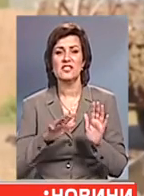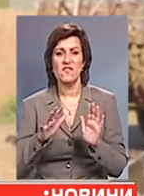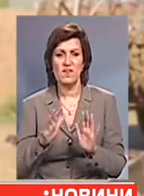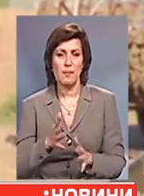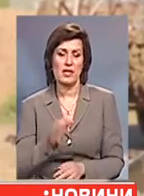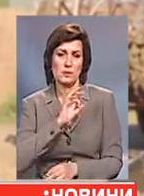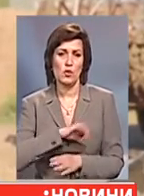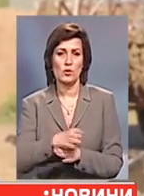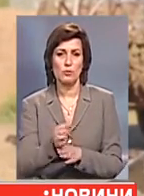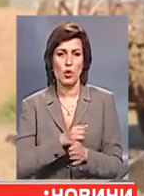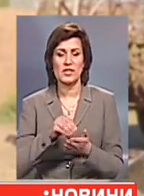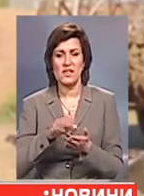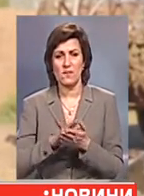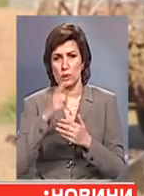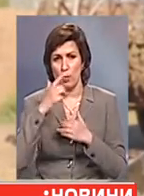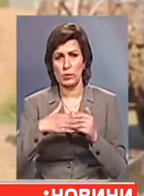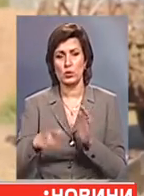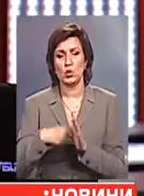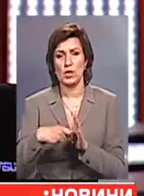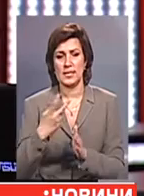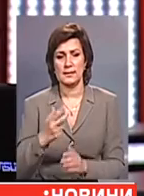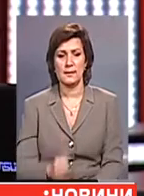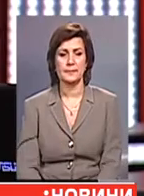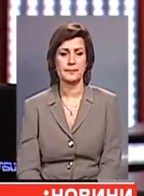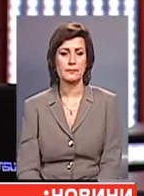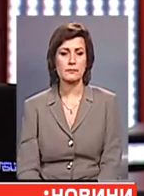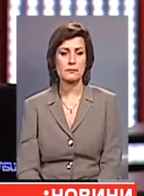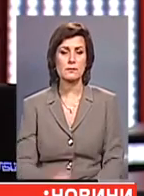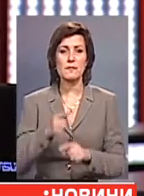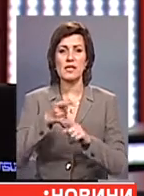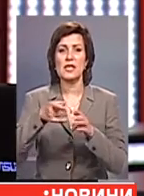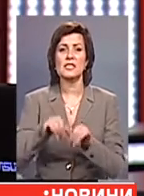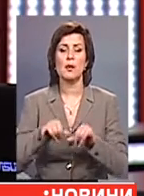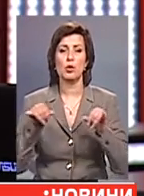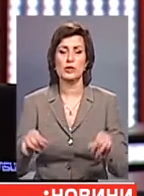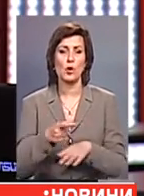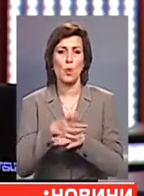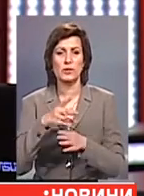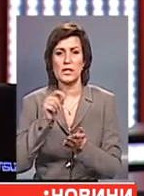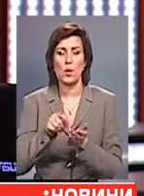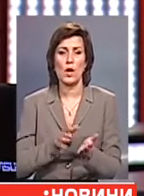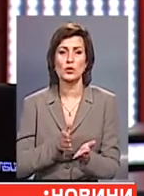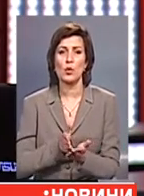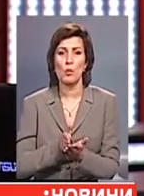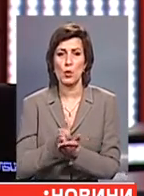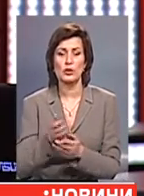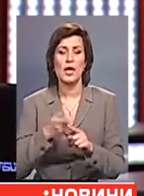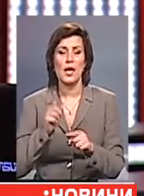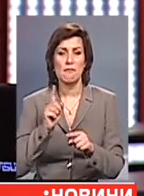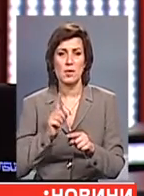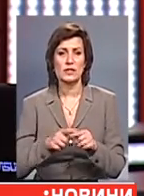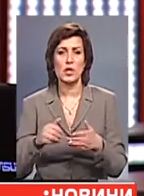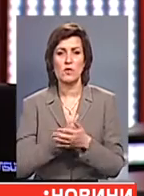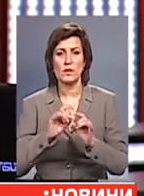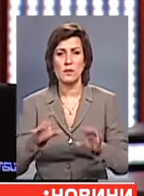ворогом зброї зафіксовано поблизу Донецька. Різко посилилися обстріли на Луганському рубежі. Про це новинам на першому